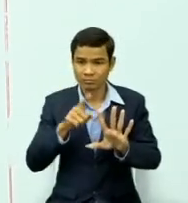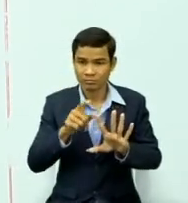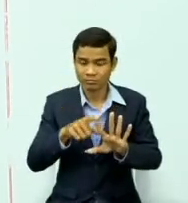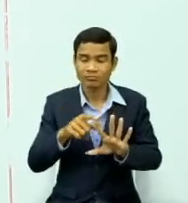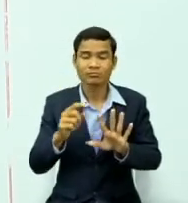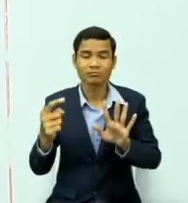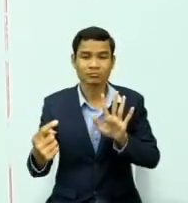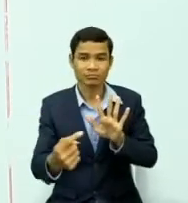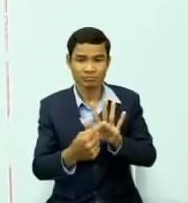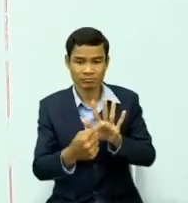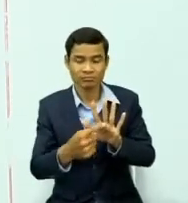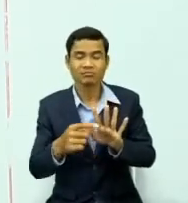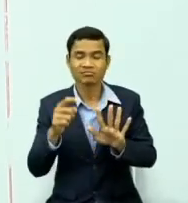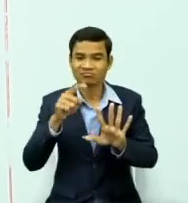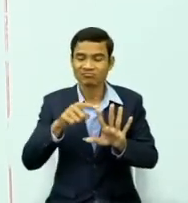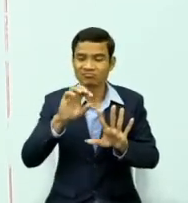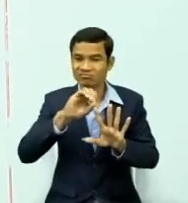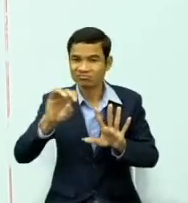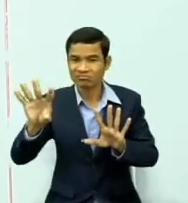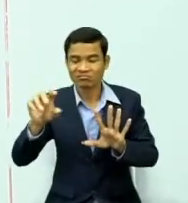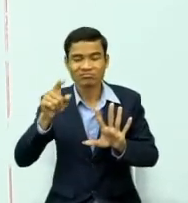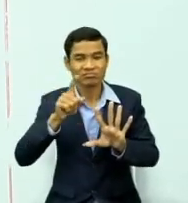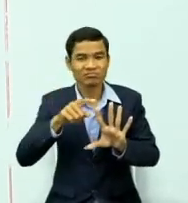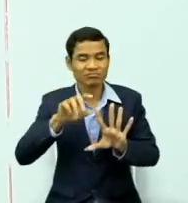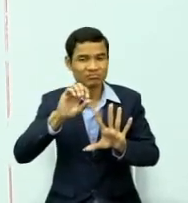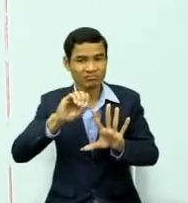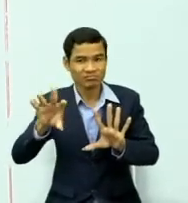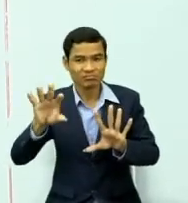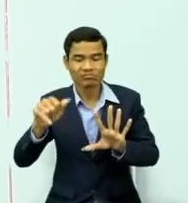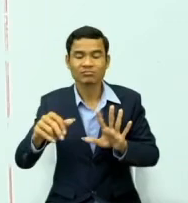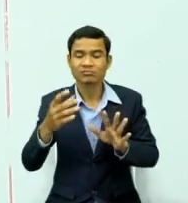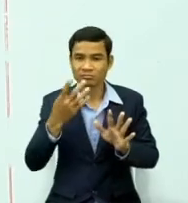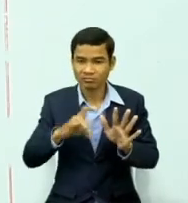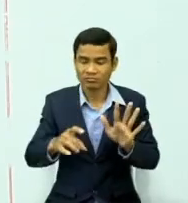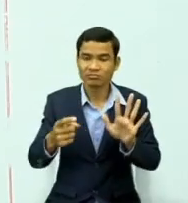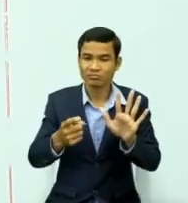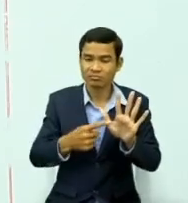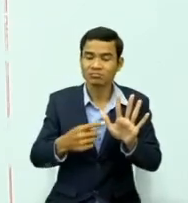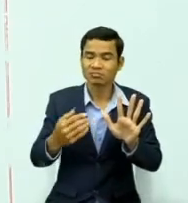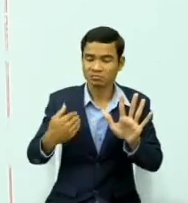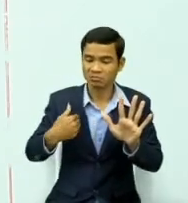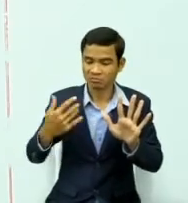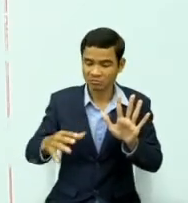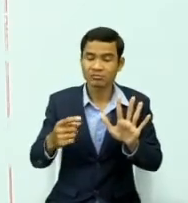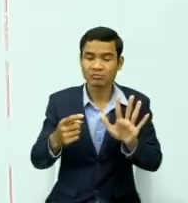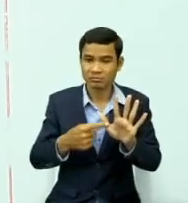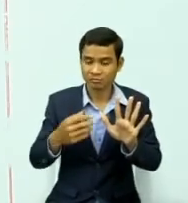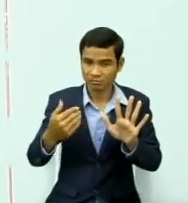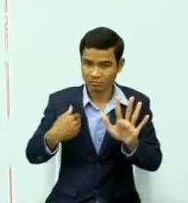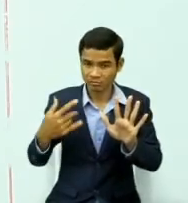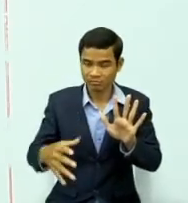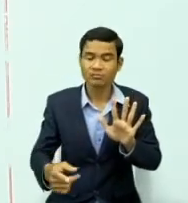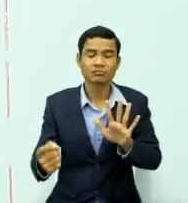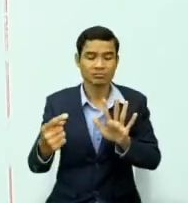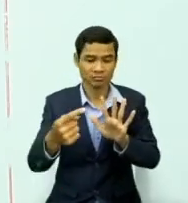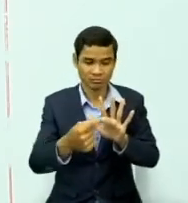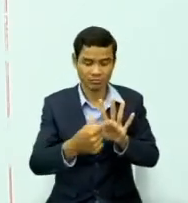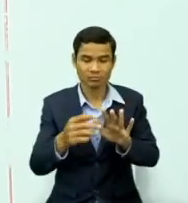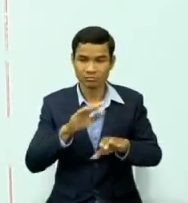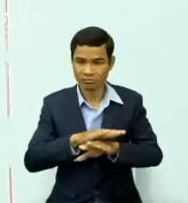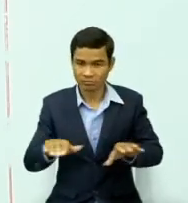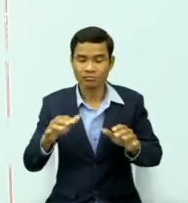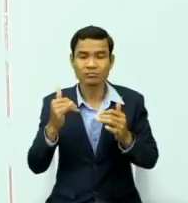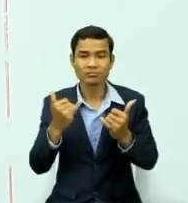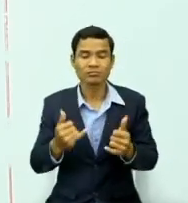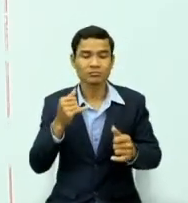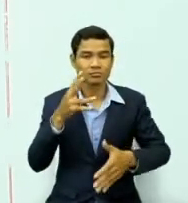trường con khơi nhé nè cô ở xe tiệt hao để xa tay miến sẽ ai nè bị kháng lơ nè con chà tại là ní con từng ở khánh chưa rung